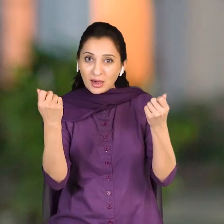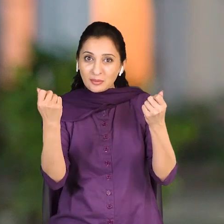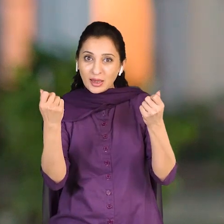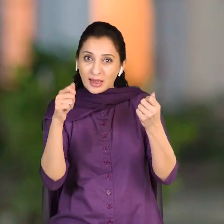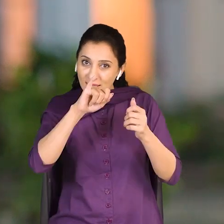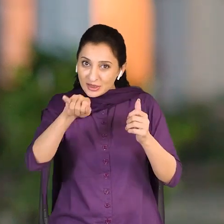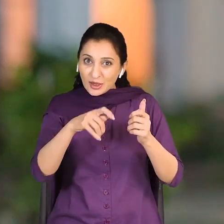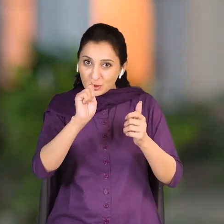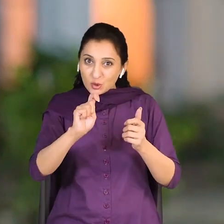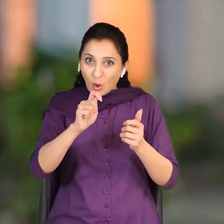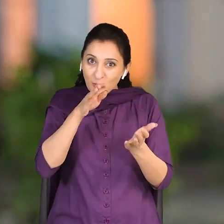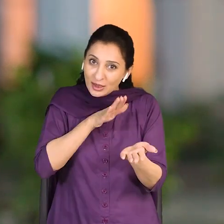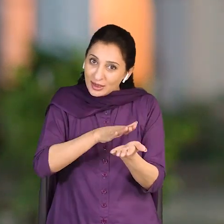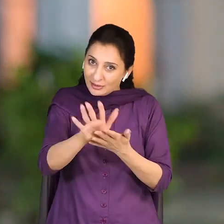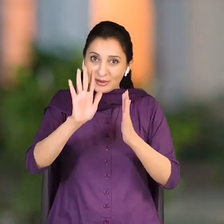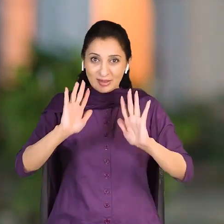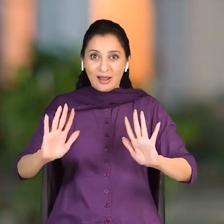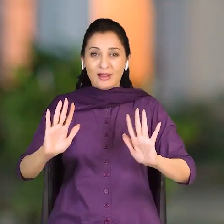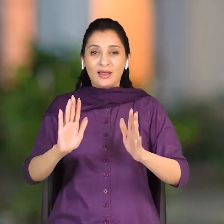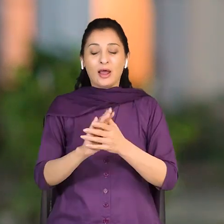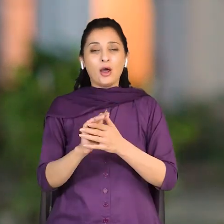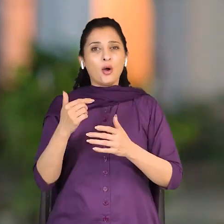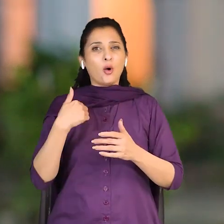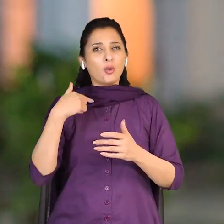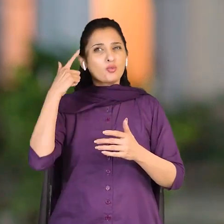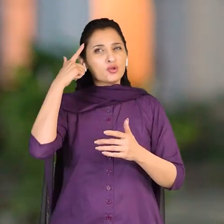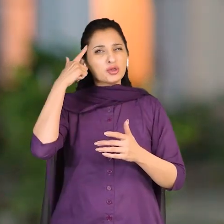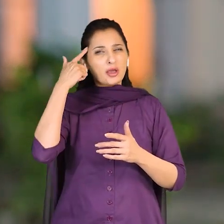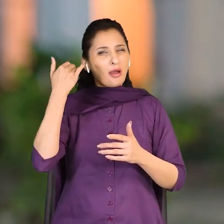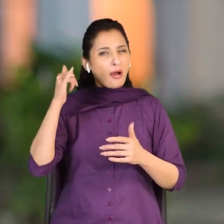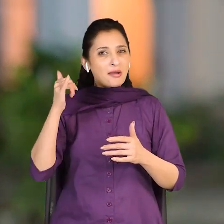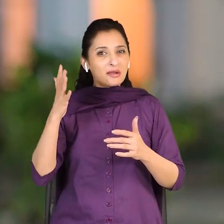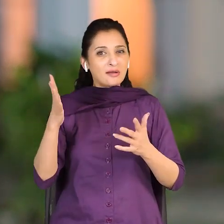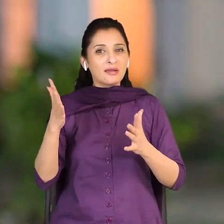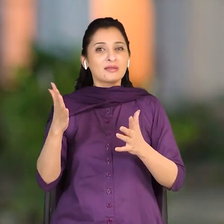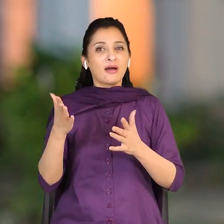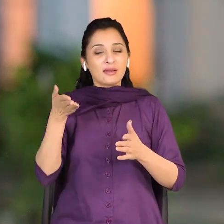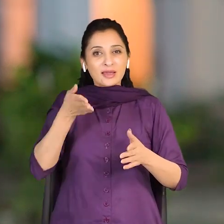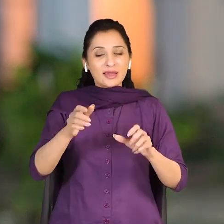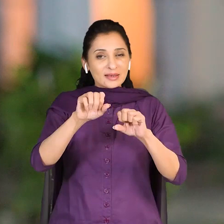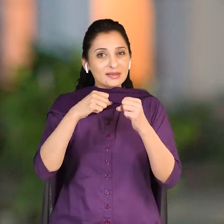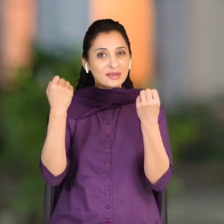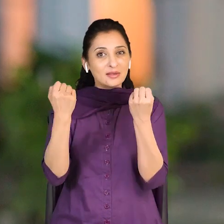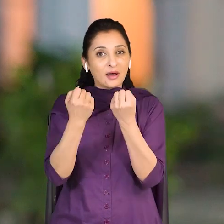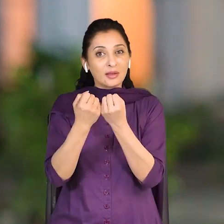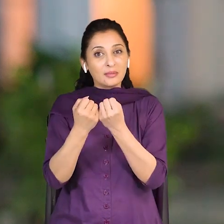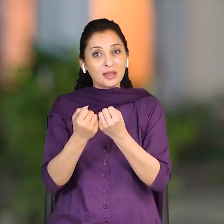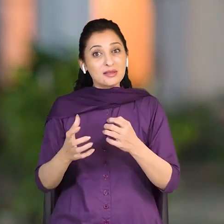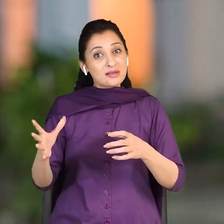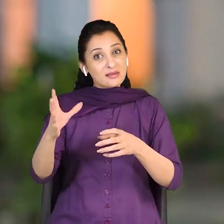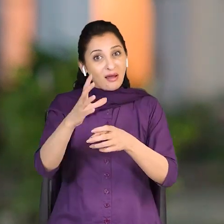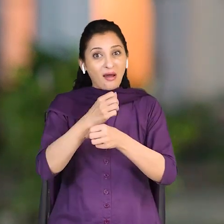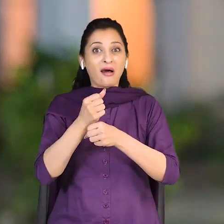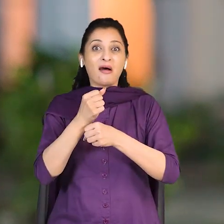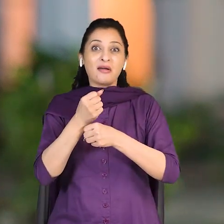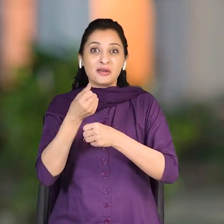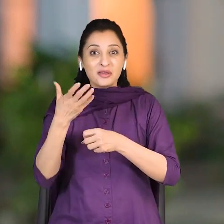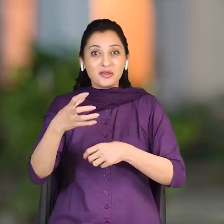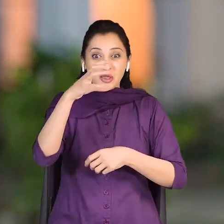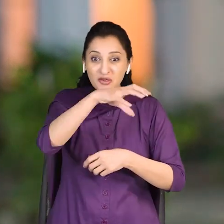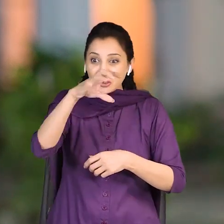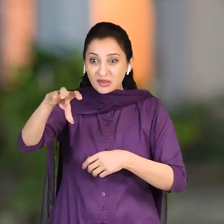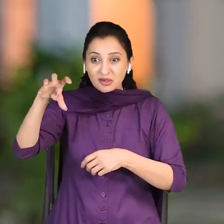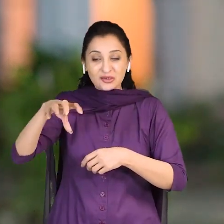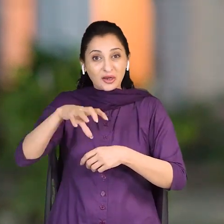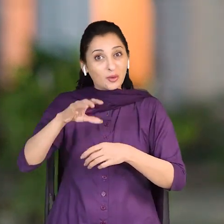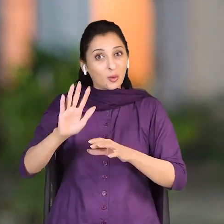उसी साल अखबार में ये जॉब आई और मुझे आइडिया नहीं था कि इस